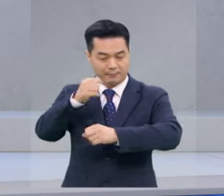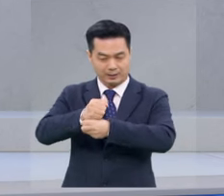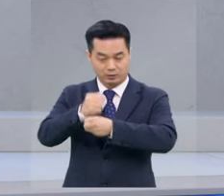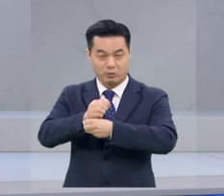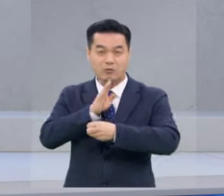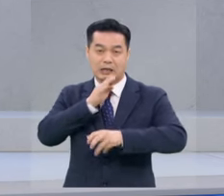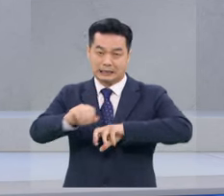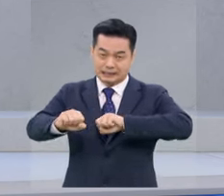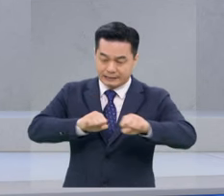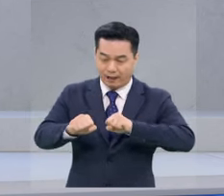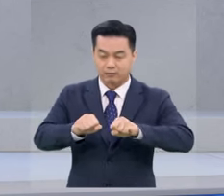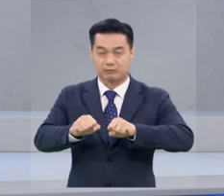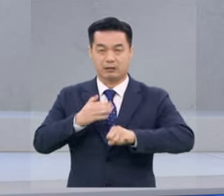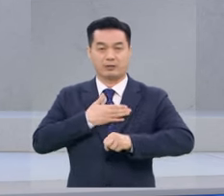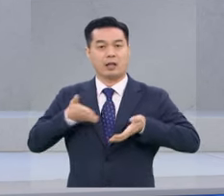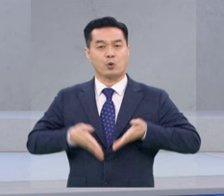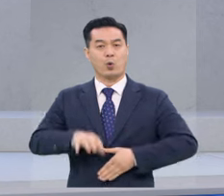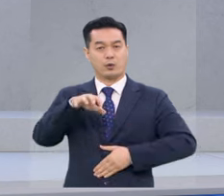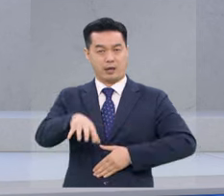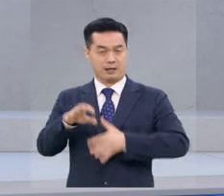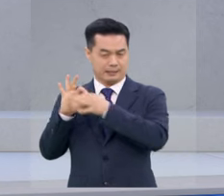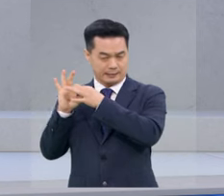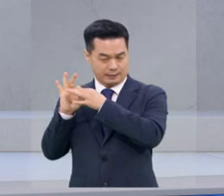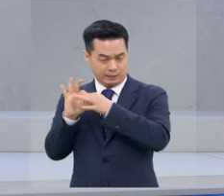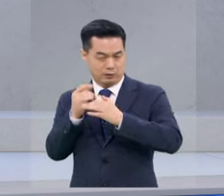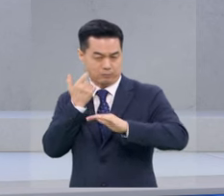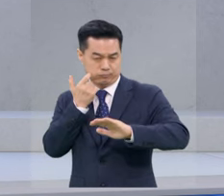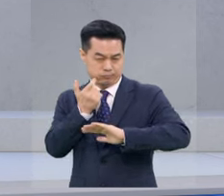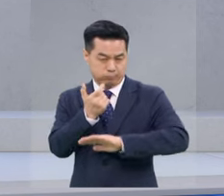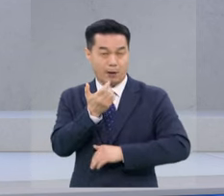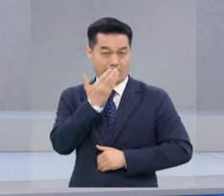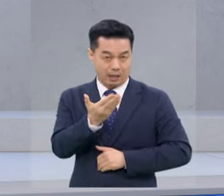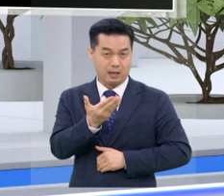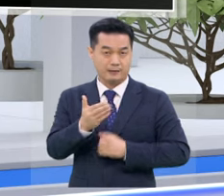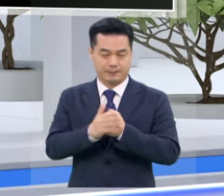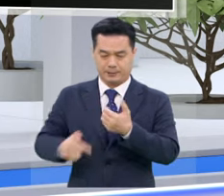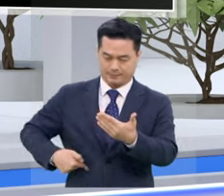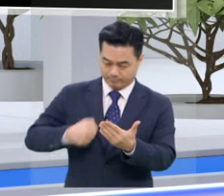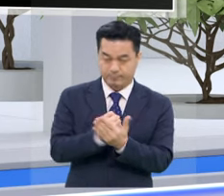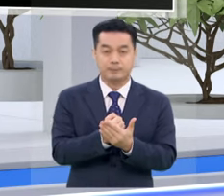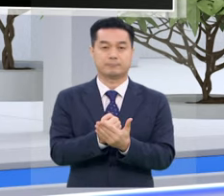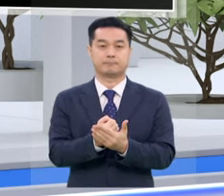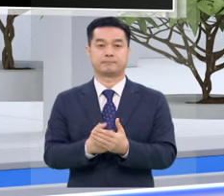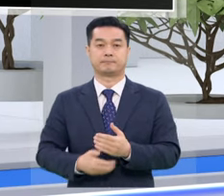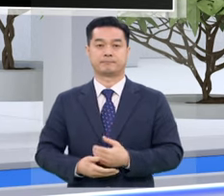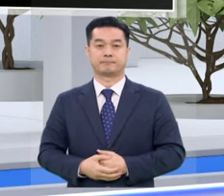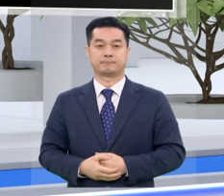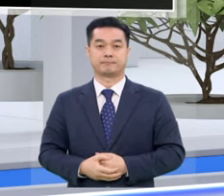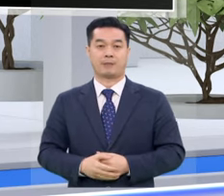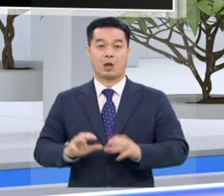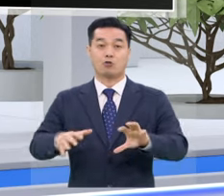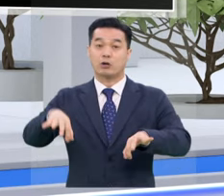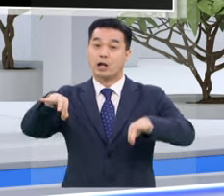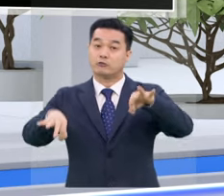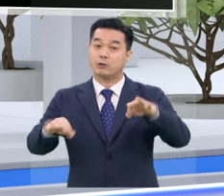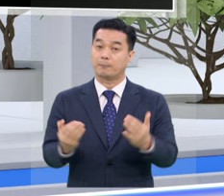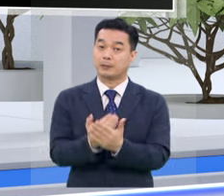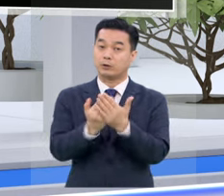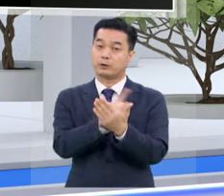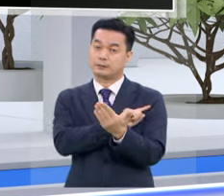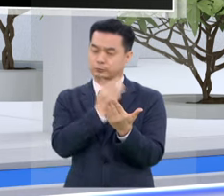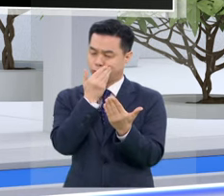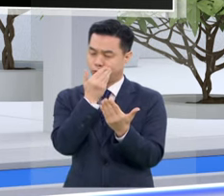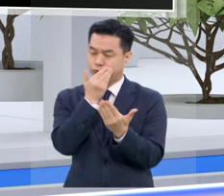내 고향이 사라지지 않을 거라는 생각에 결단을 내렸습니다 국가균형 발전에 가장